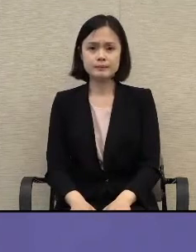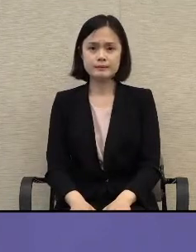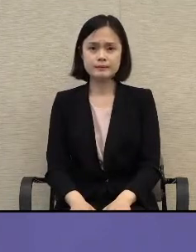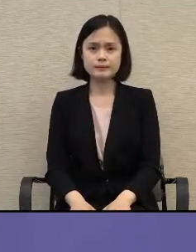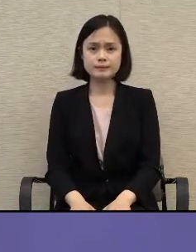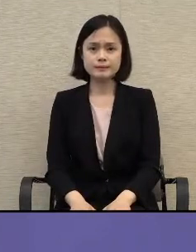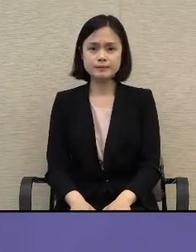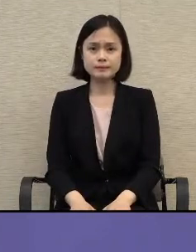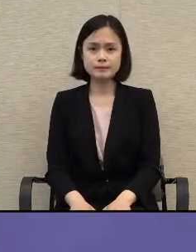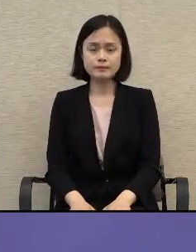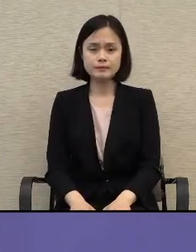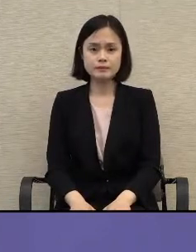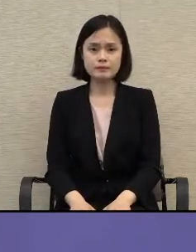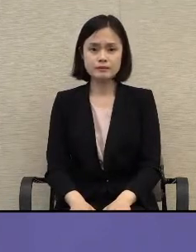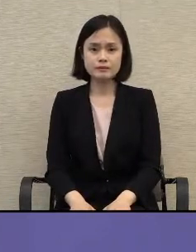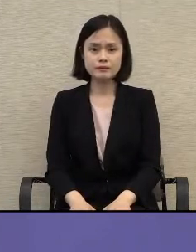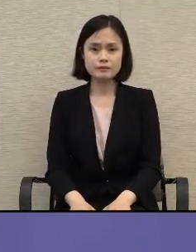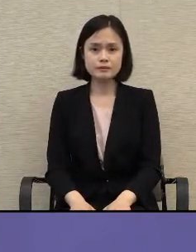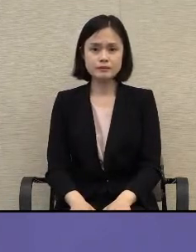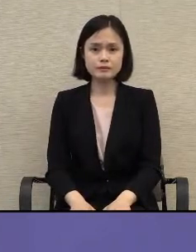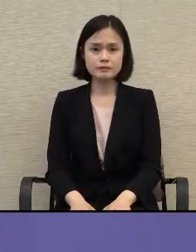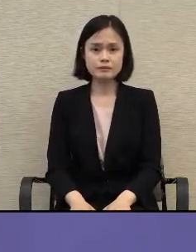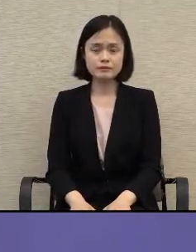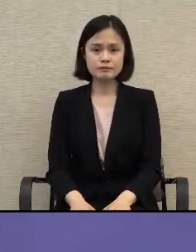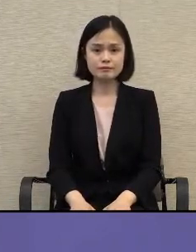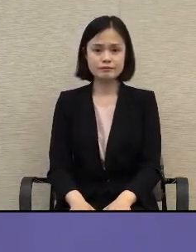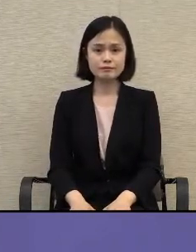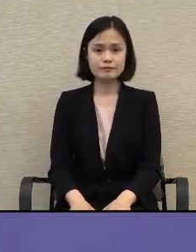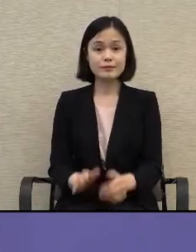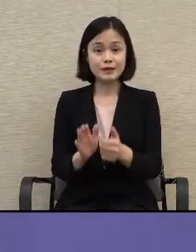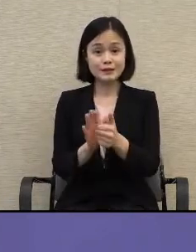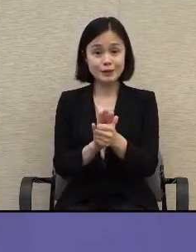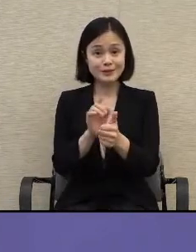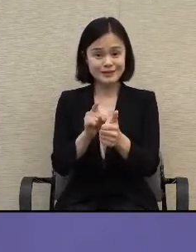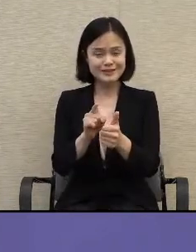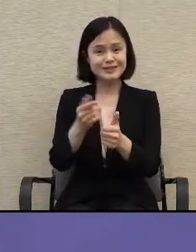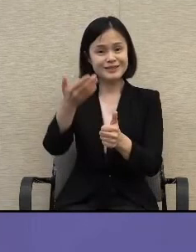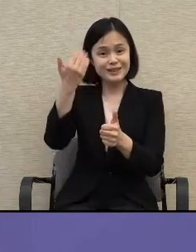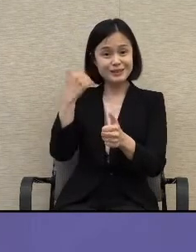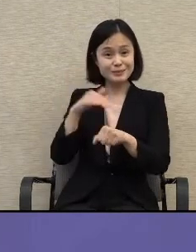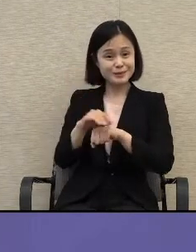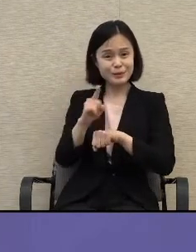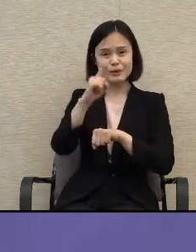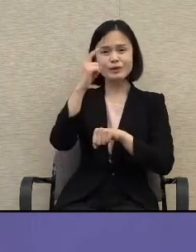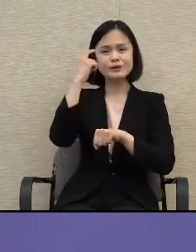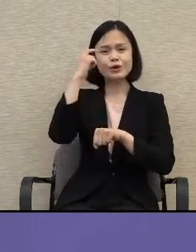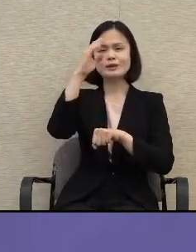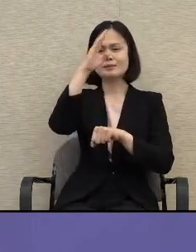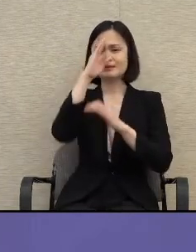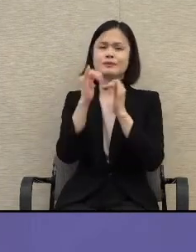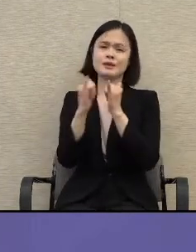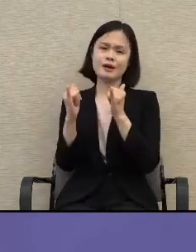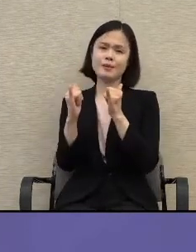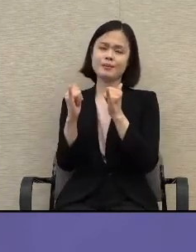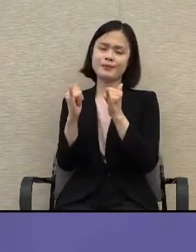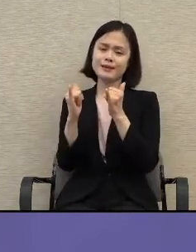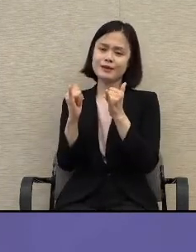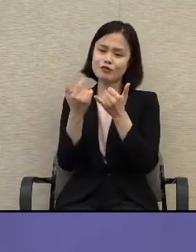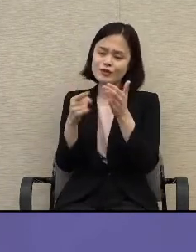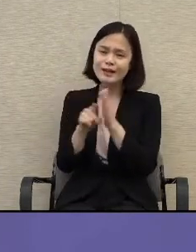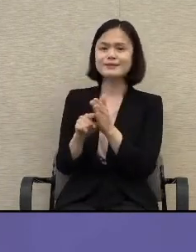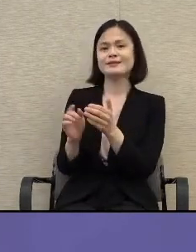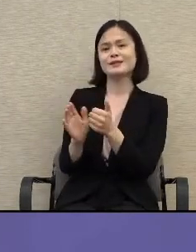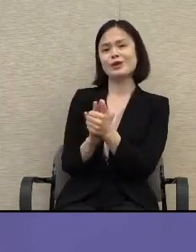이제 이렇 하더라도 또 정신질환자만을 위해 있었다 하더라도 이 정신건강복지 서비스 전달 체계, 그러니까